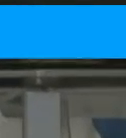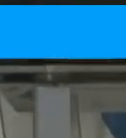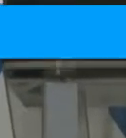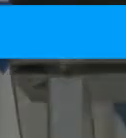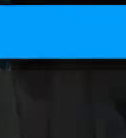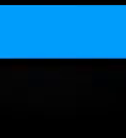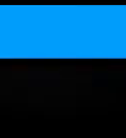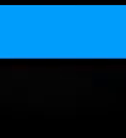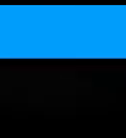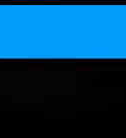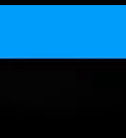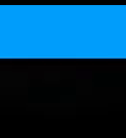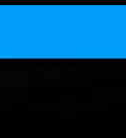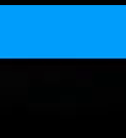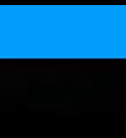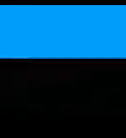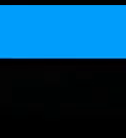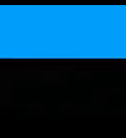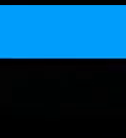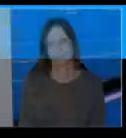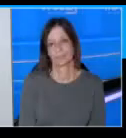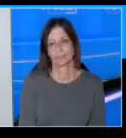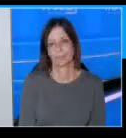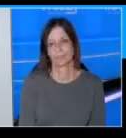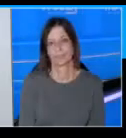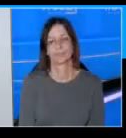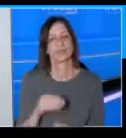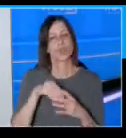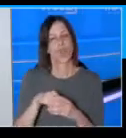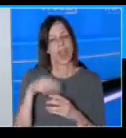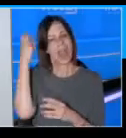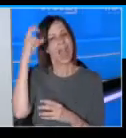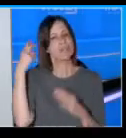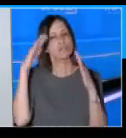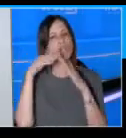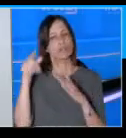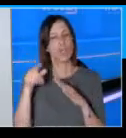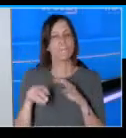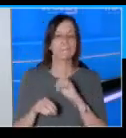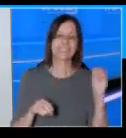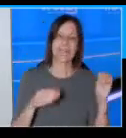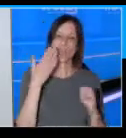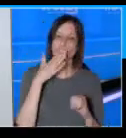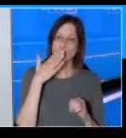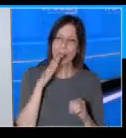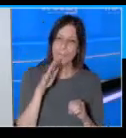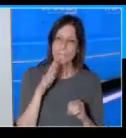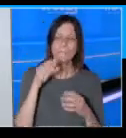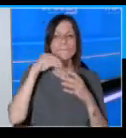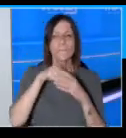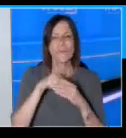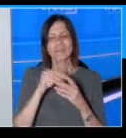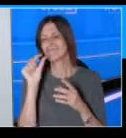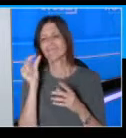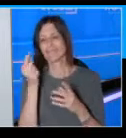האסטרטגי את סוגיית ירושלים, כולל הערבים שגרים שם במזרח ירושלים, כולל קומץ